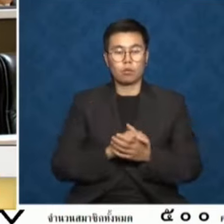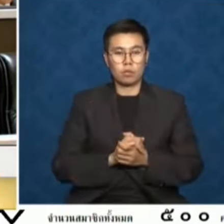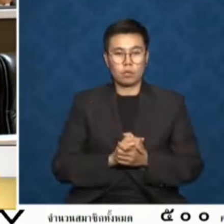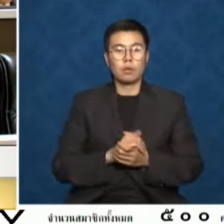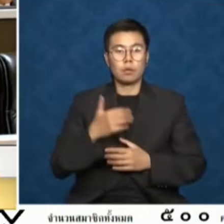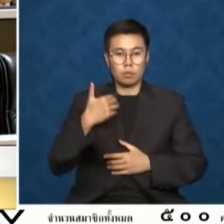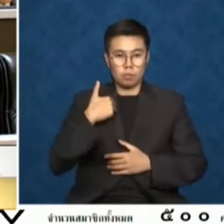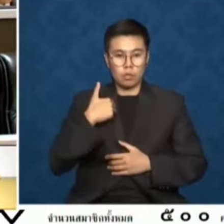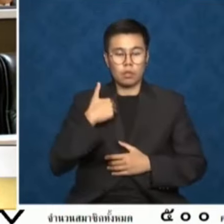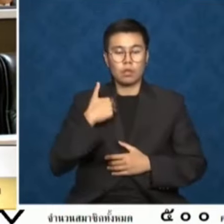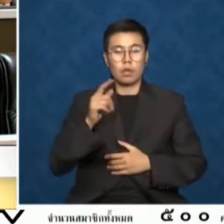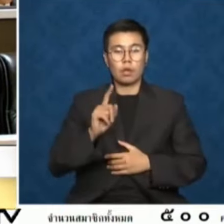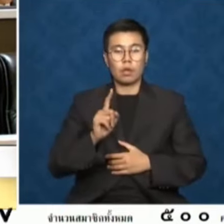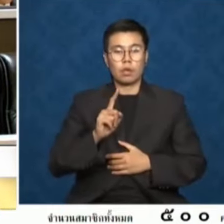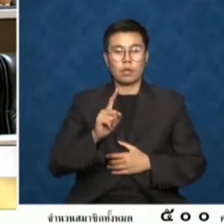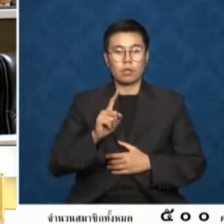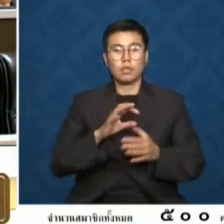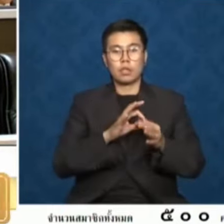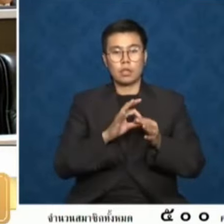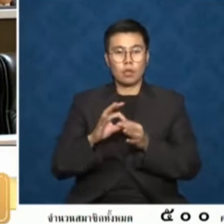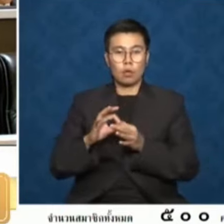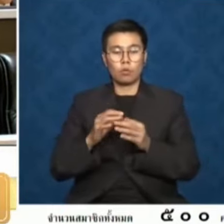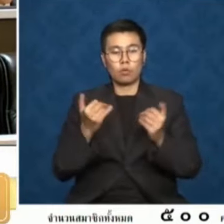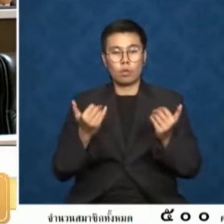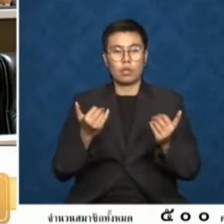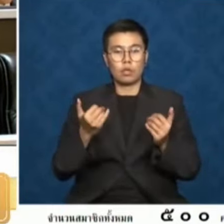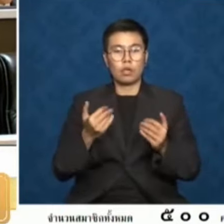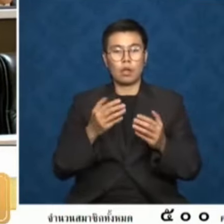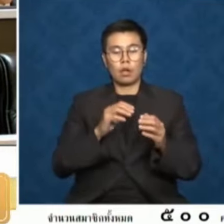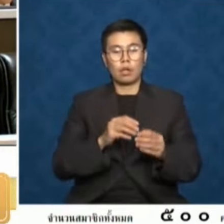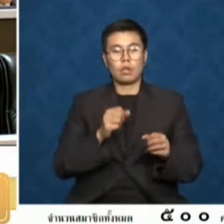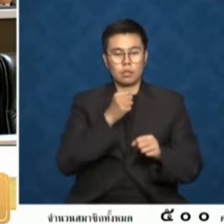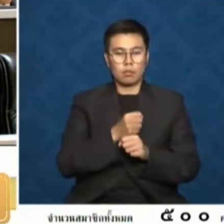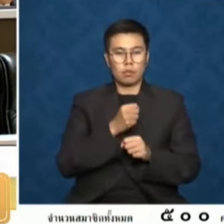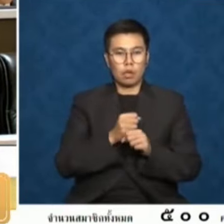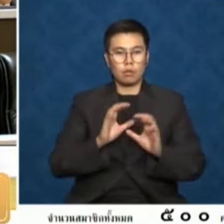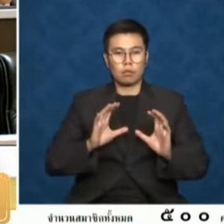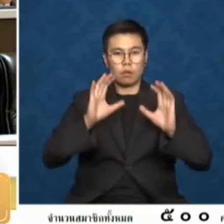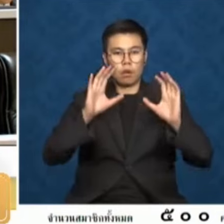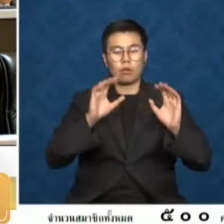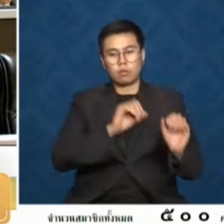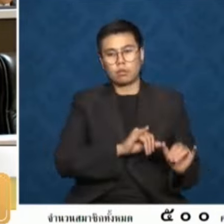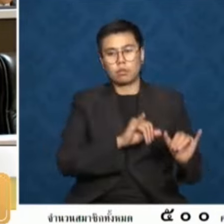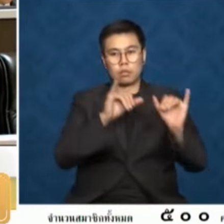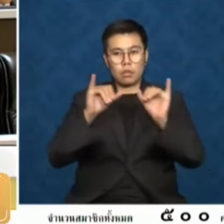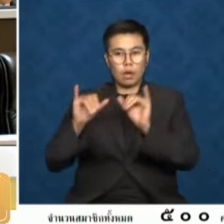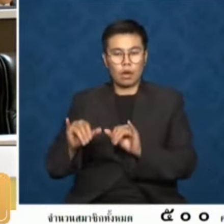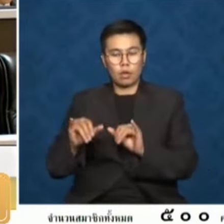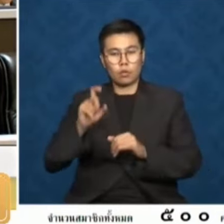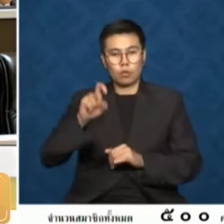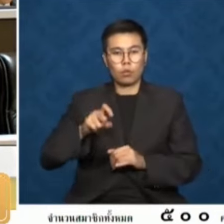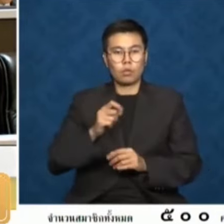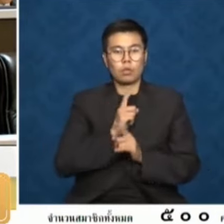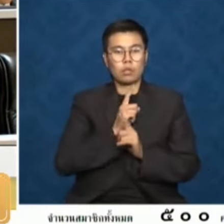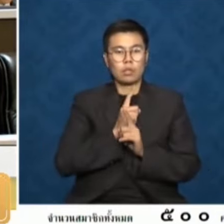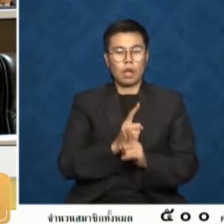ที่สืบเนื่องจากในปัจจุบันการโอนย้ายข้าราชการพนักงานส่วนท้องถิ่นต้องเป็นไปตามหลักความสมัครใ